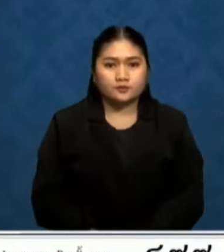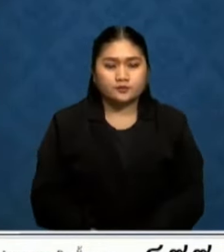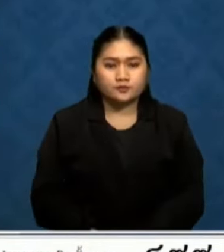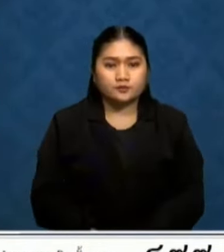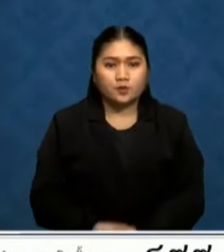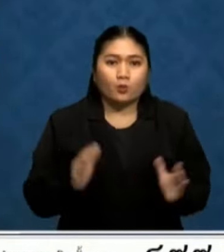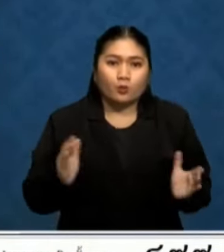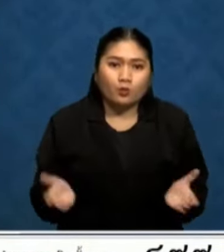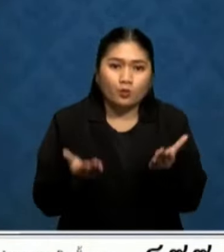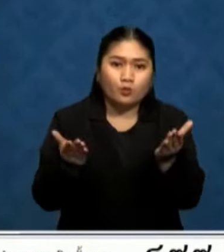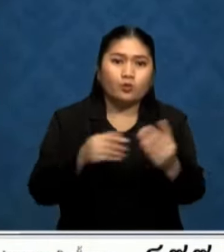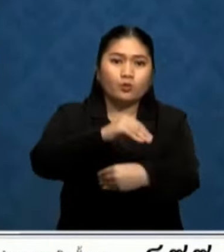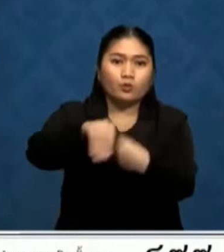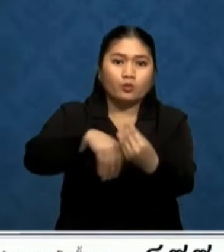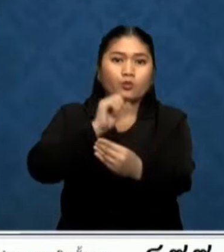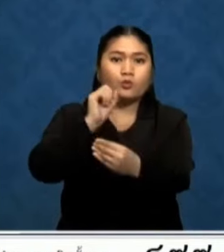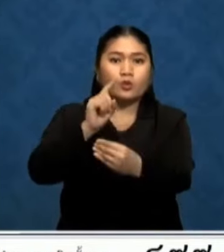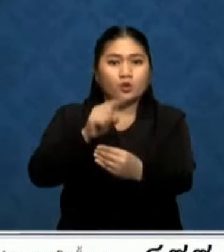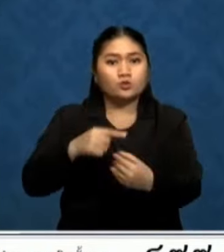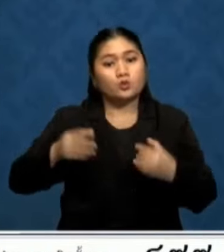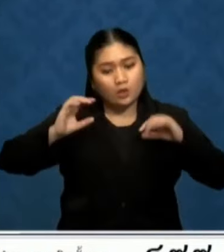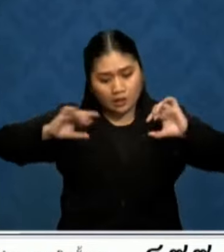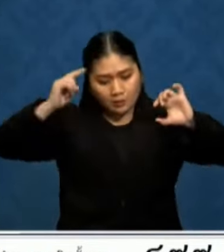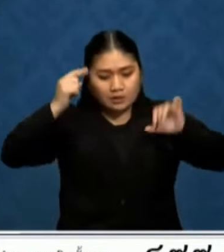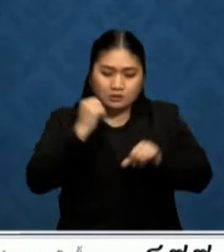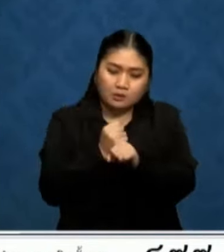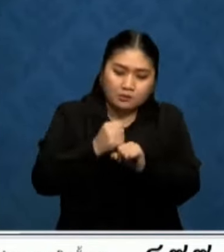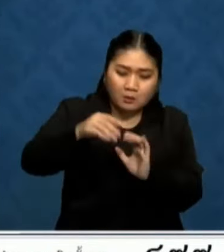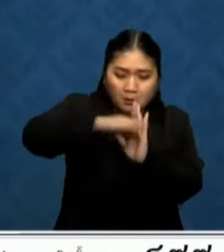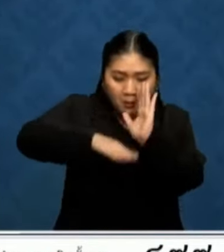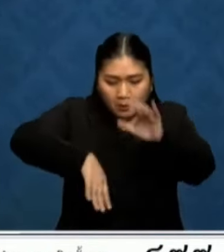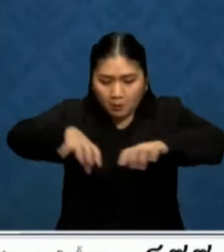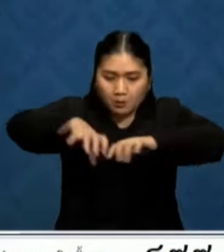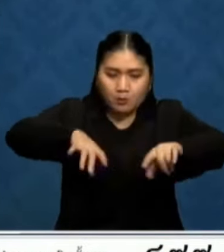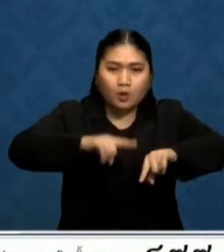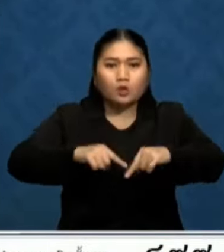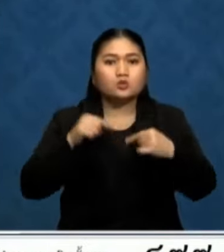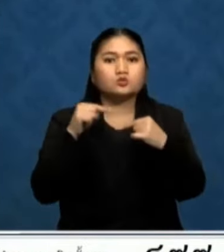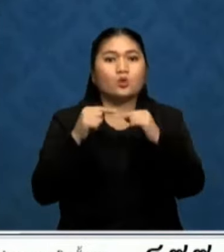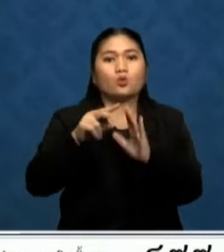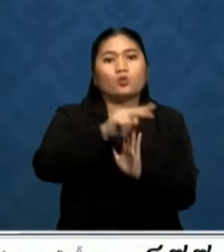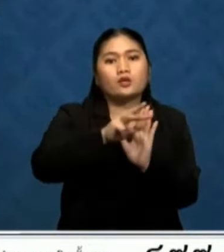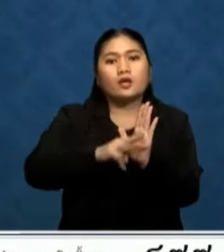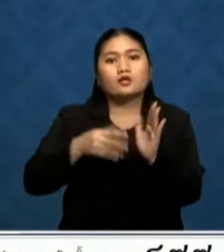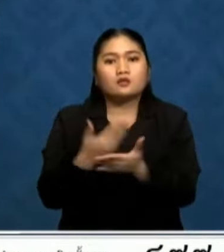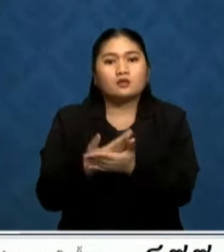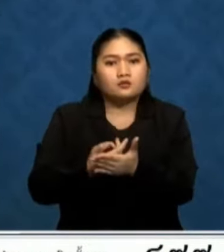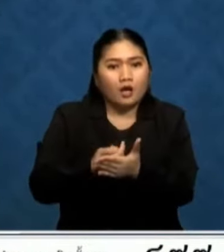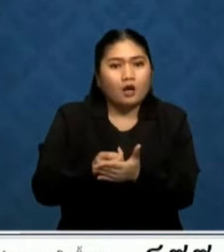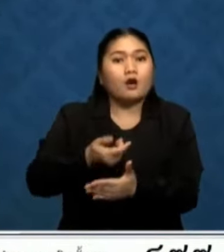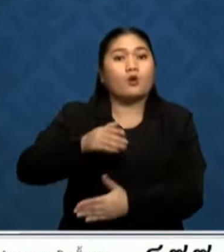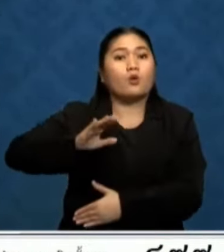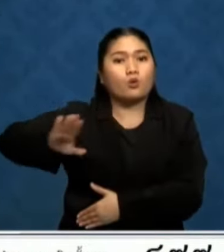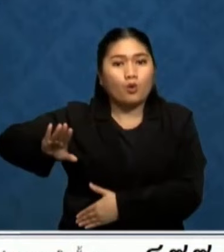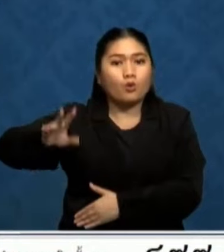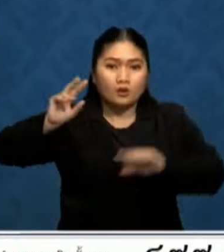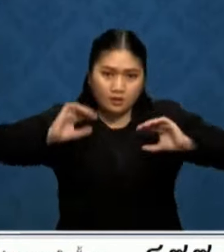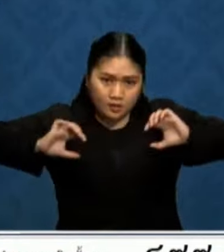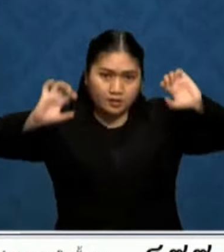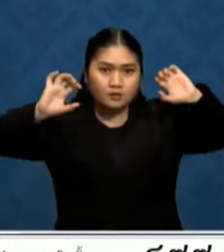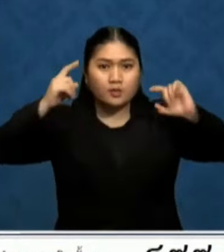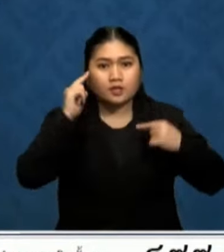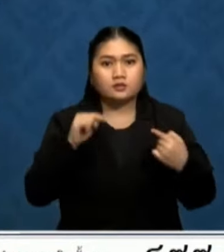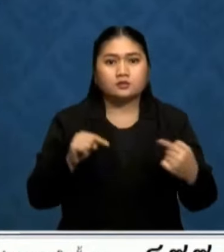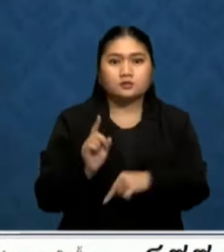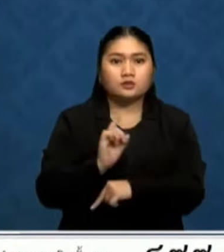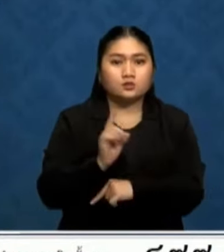และกระตุนเศษฐกิจโดยรัฐบาลจะดำเนินการให้เป็ไปตามกรบวินายการเงินการครั้งของรัฐโดยใช